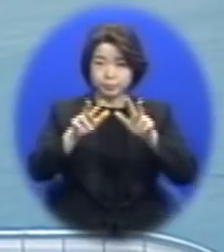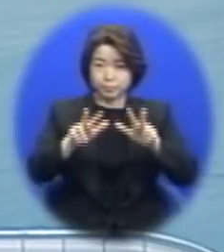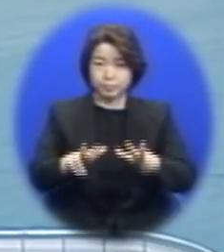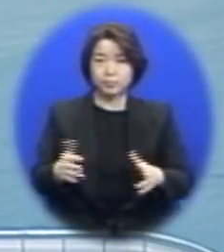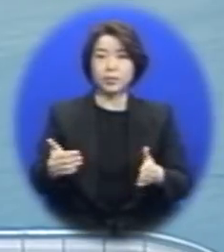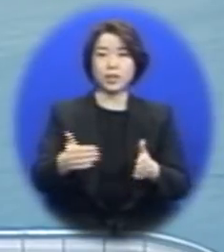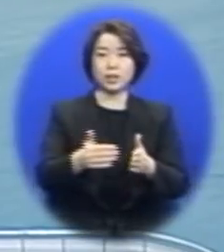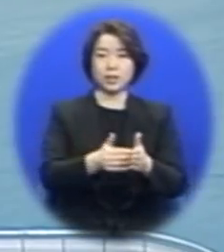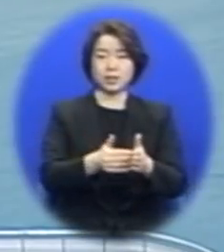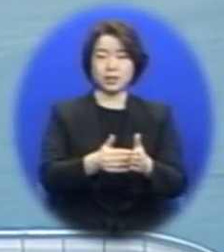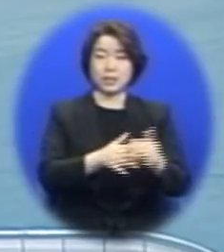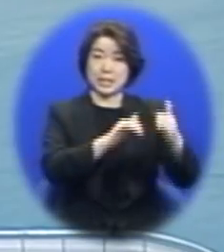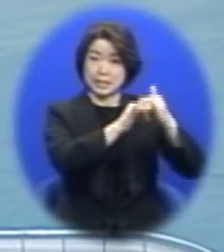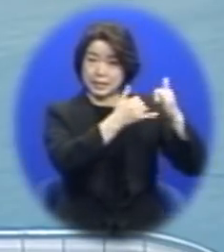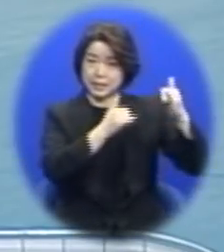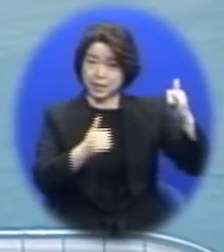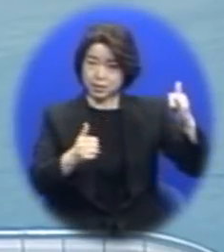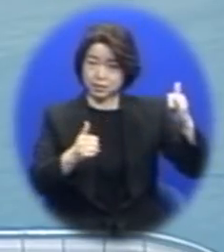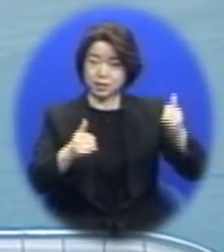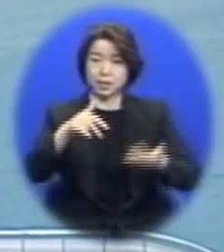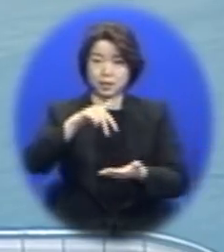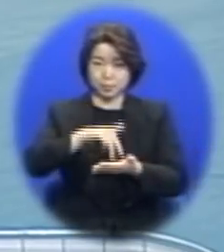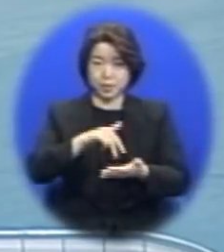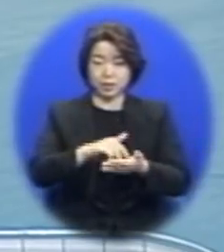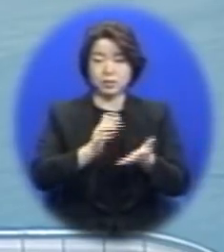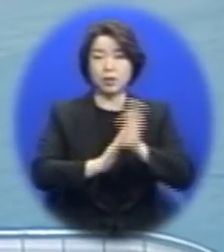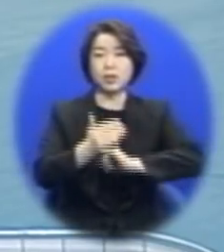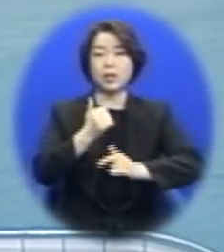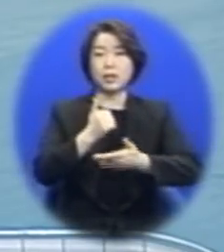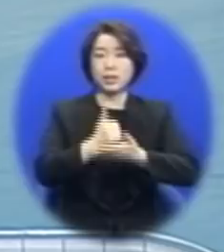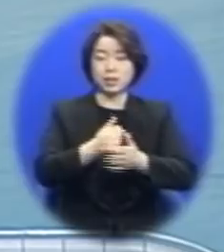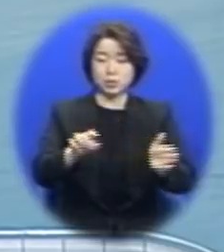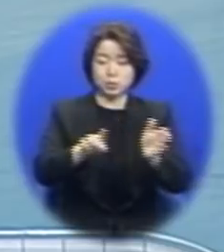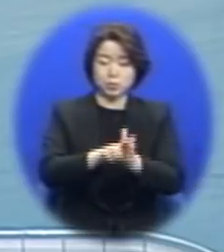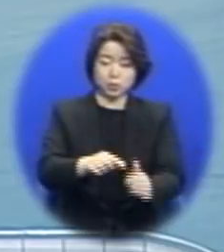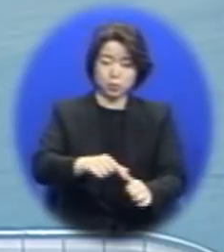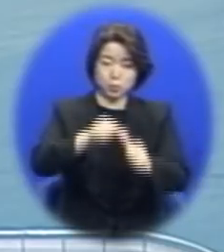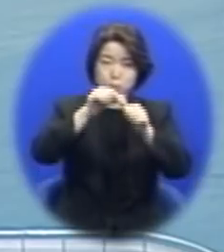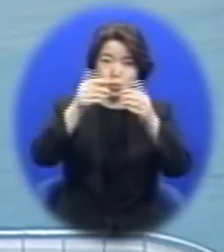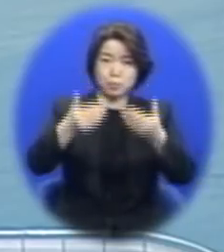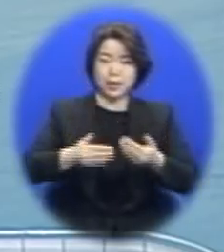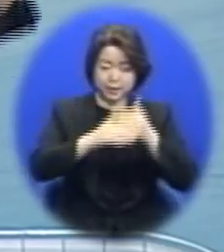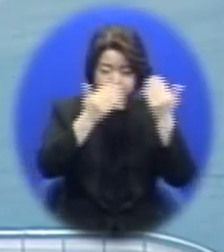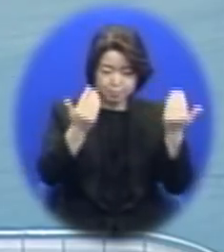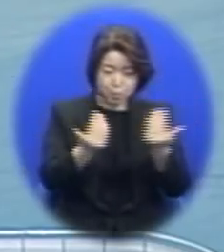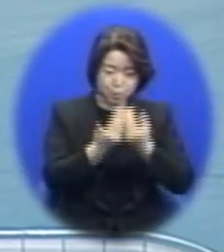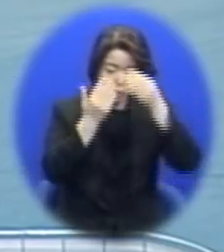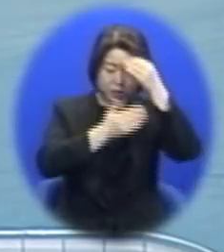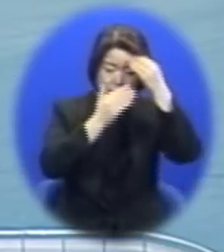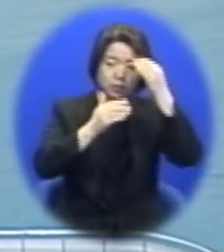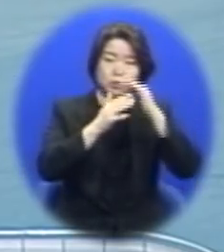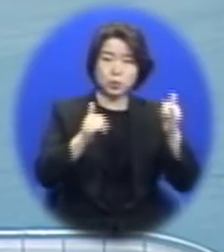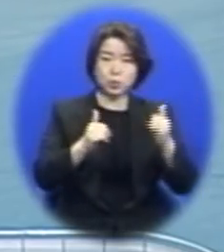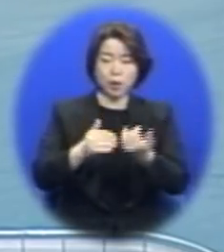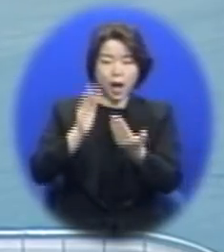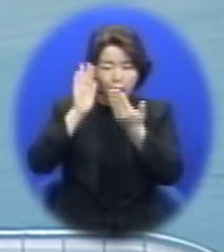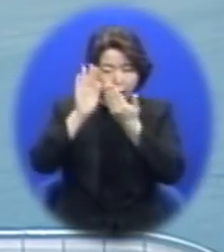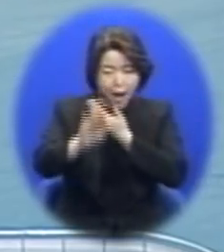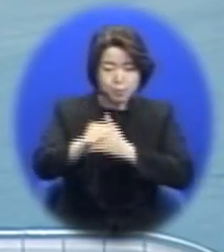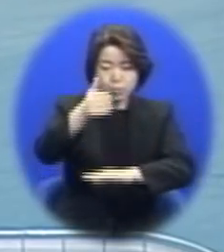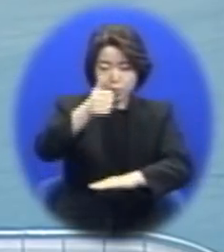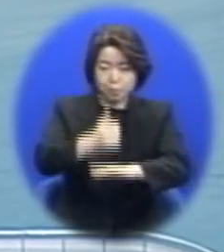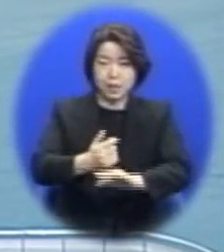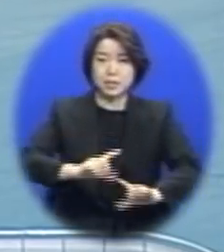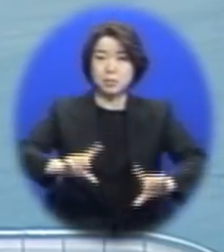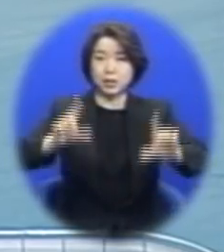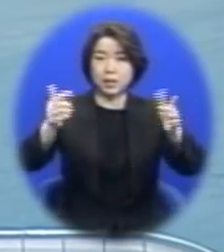지금까지 역사상 예수를 믿고 구원받은 모든 성도들과 앞으로 이제 마지막 날까지